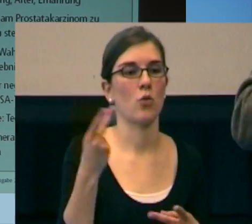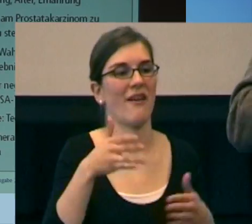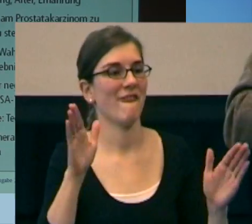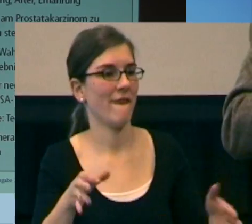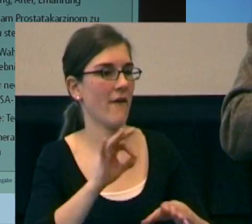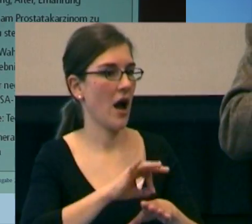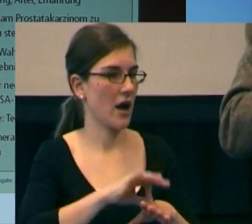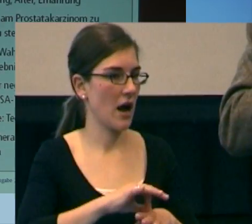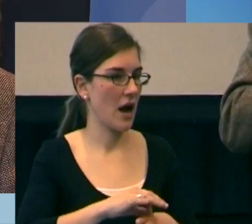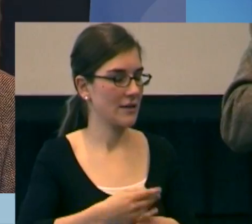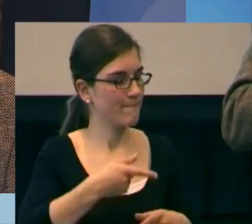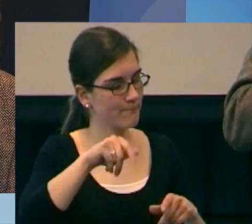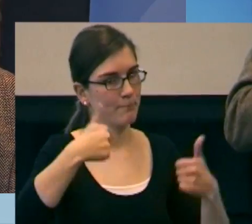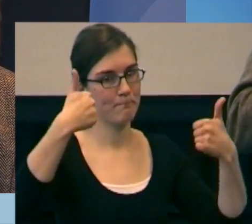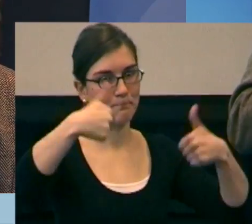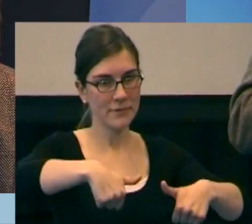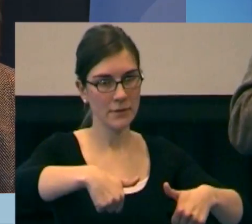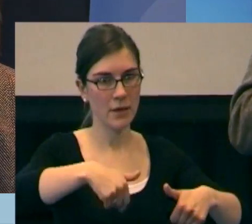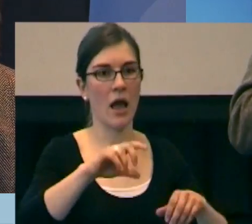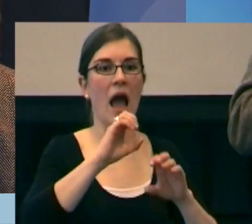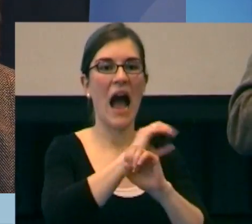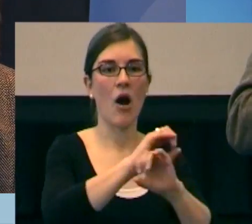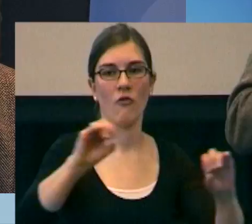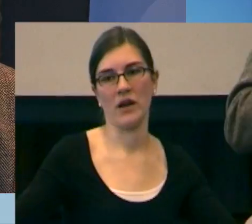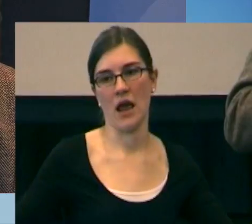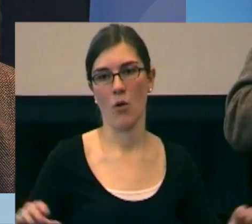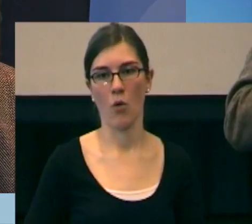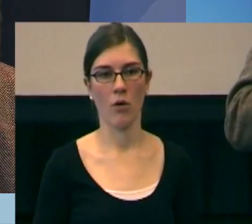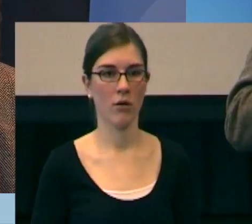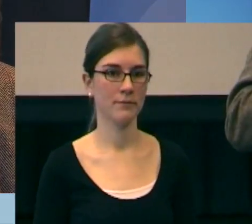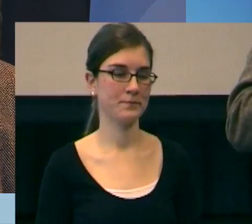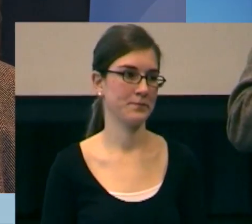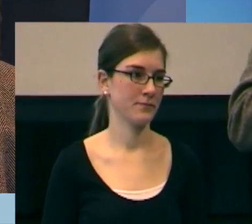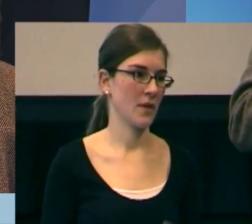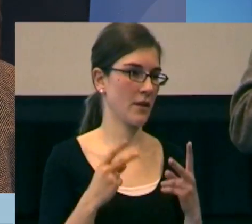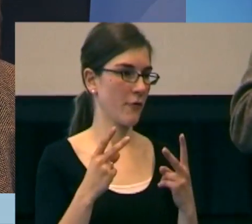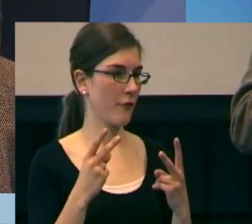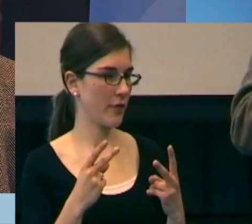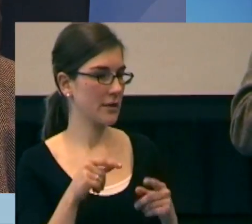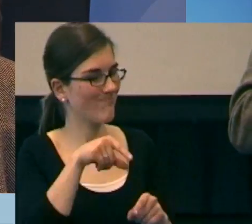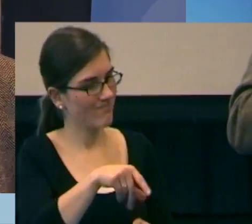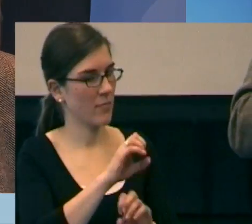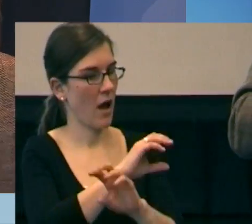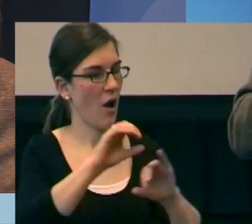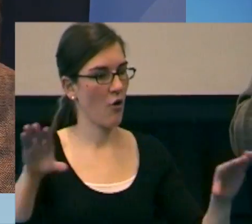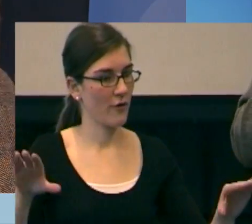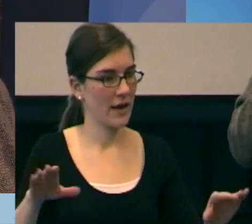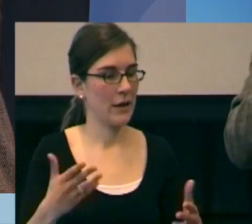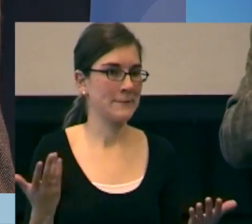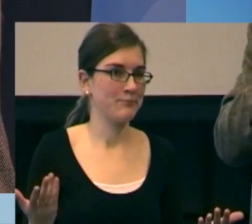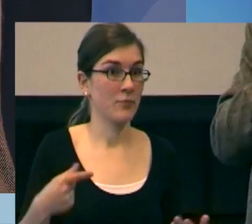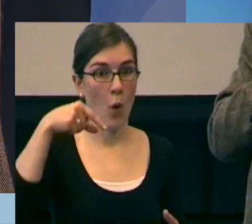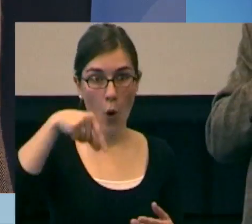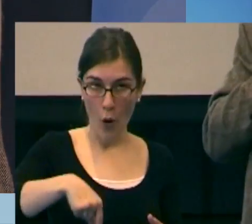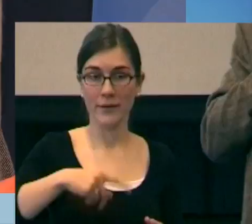gehalten, sie optimal aufzuklären. Eine solche Aufklärung erfahren